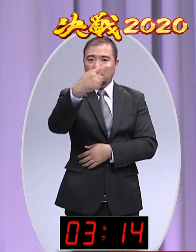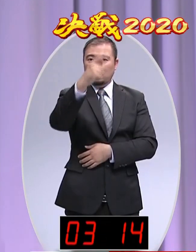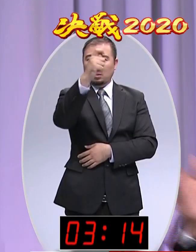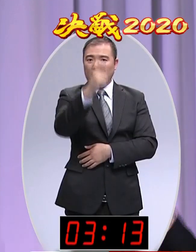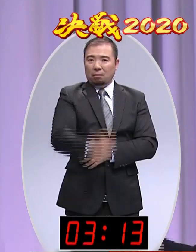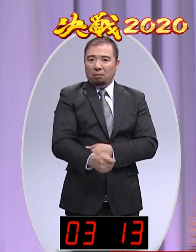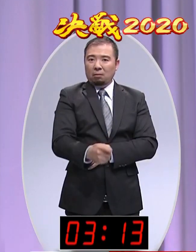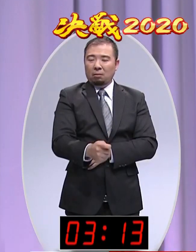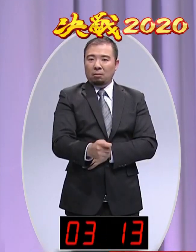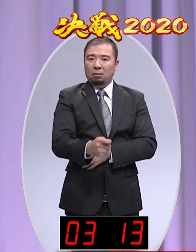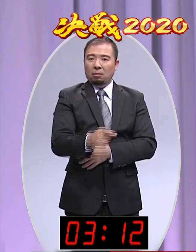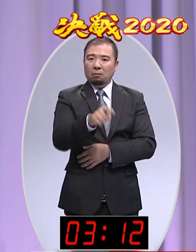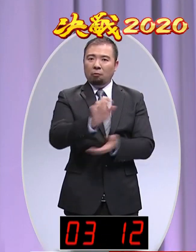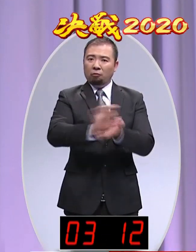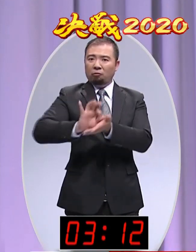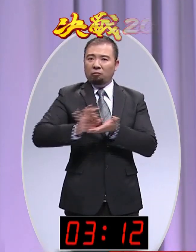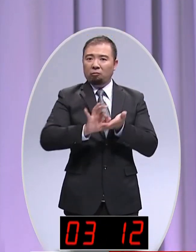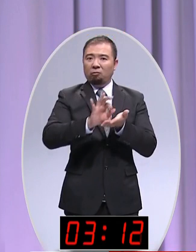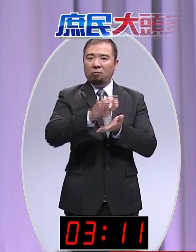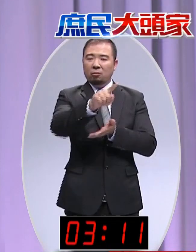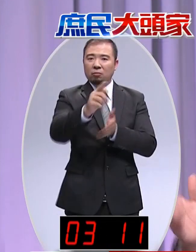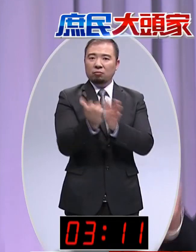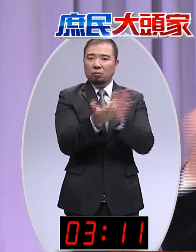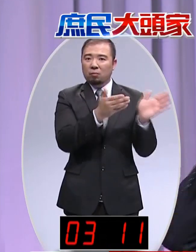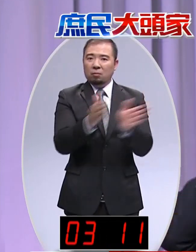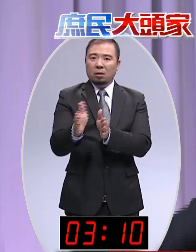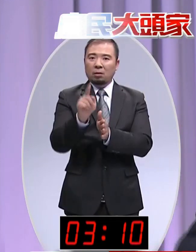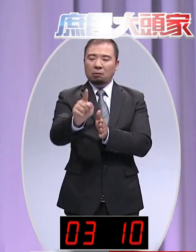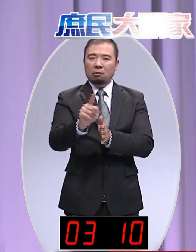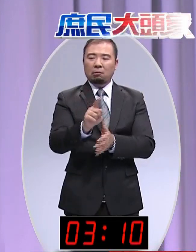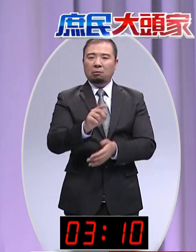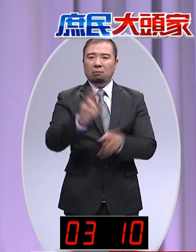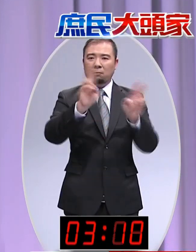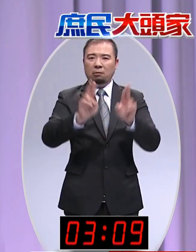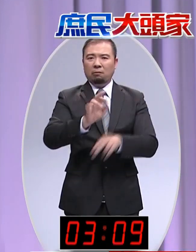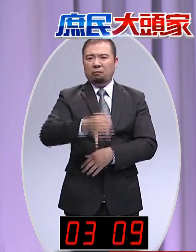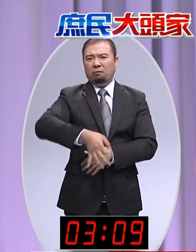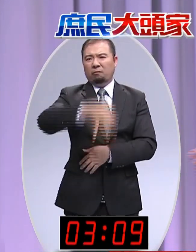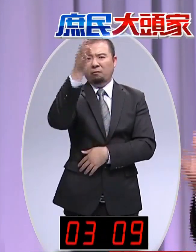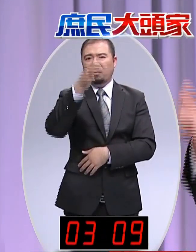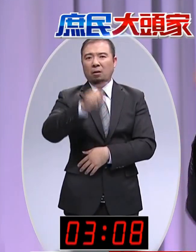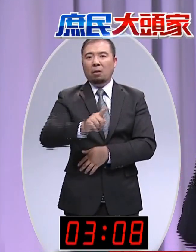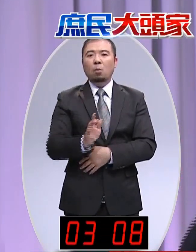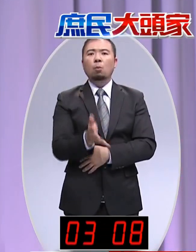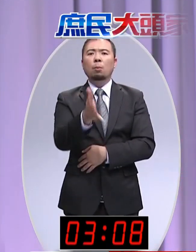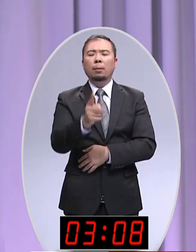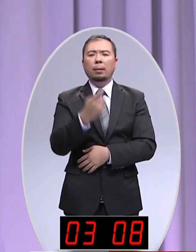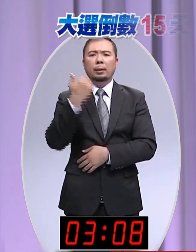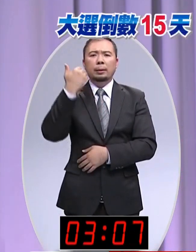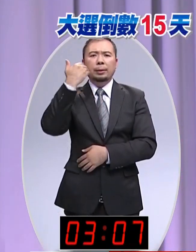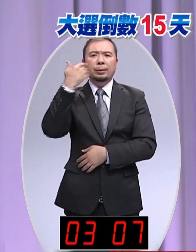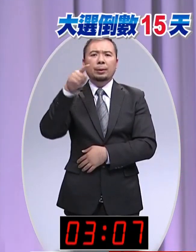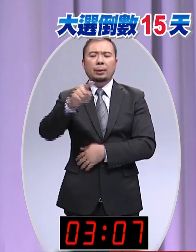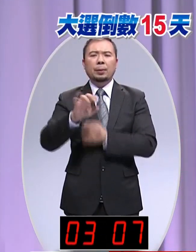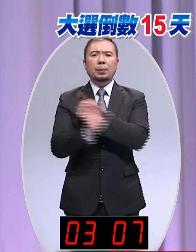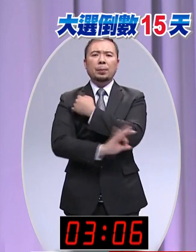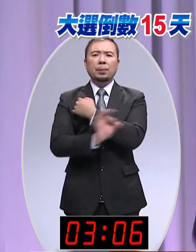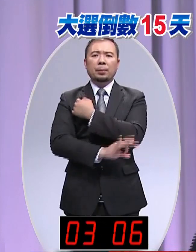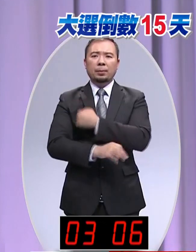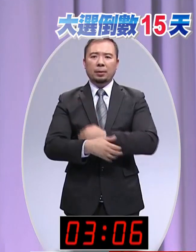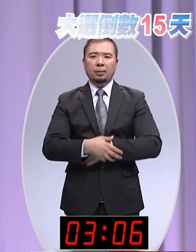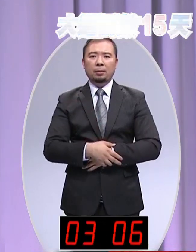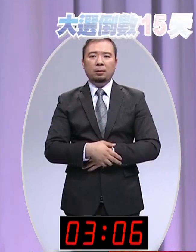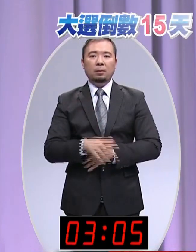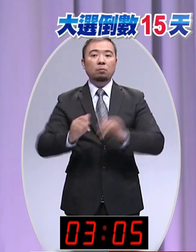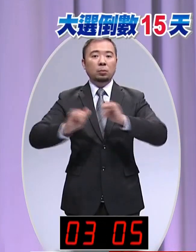9100亿在你民进党执政去准备付高昂的电费？谁在贪这个钱？怎么跟人民